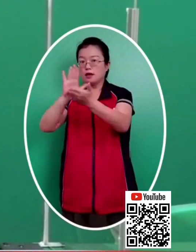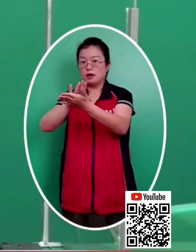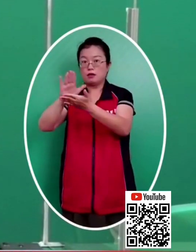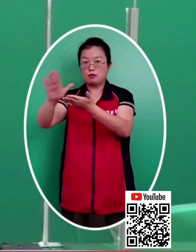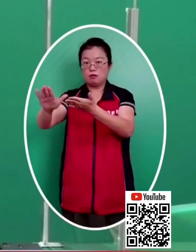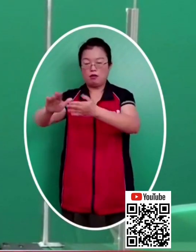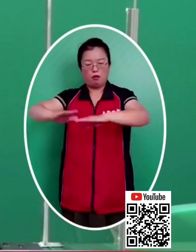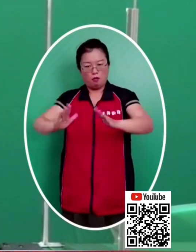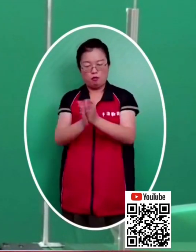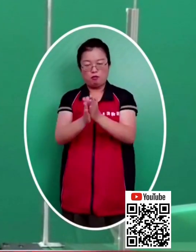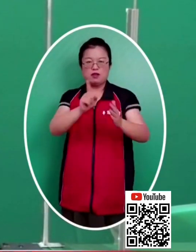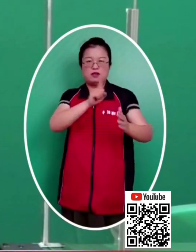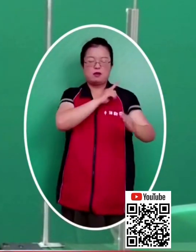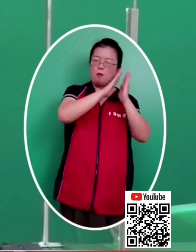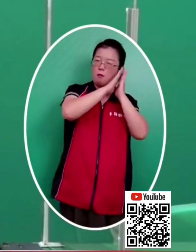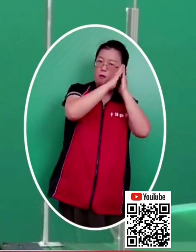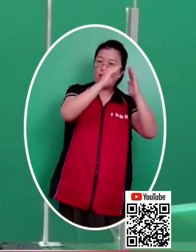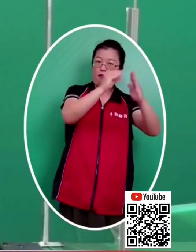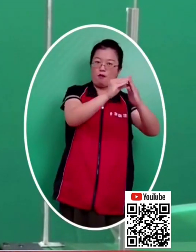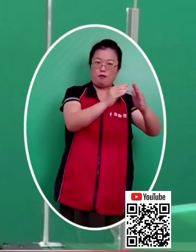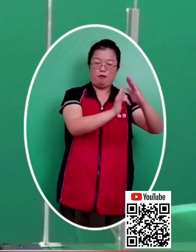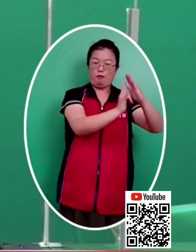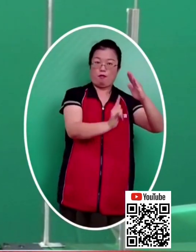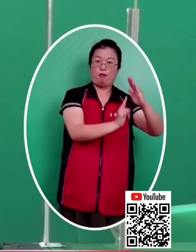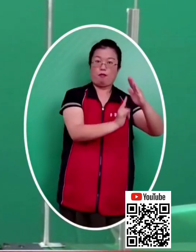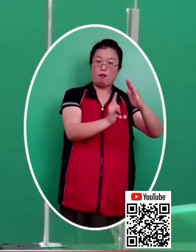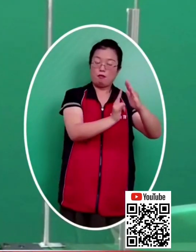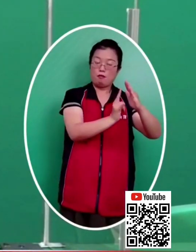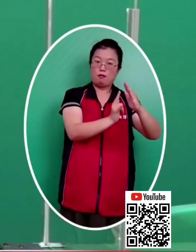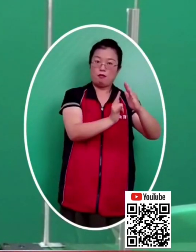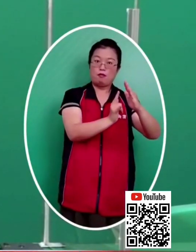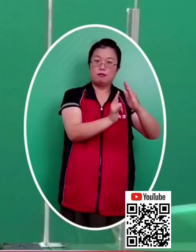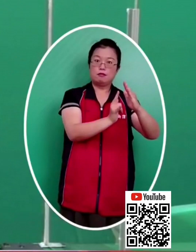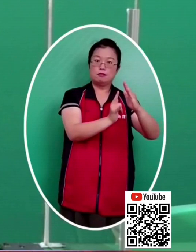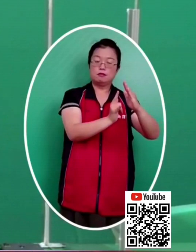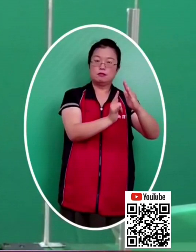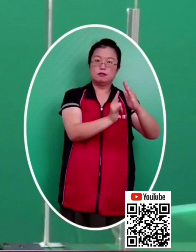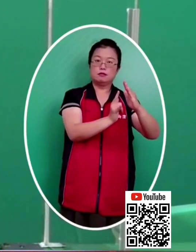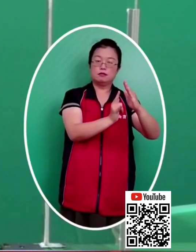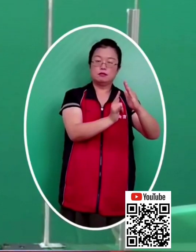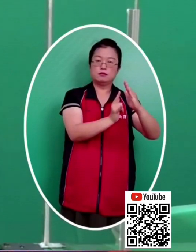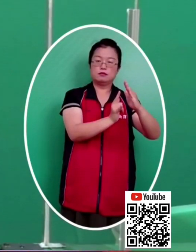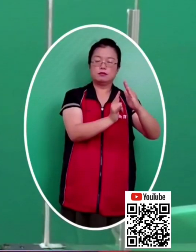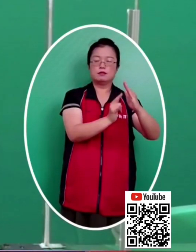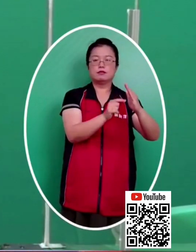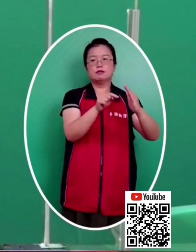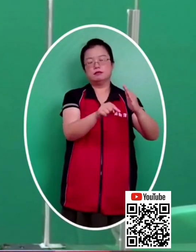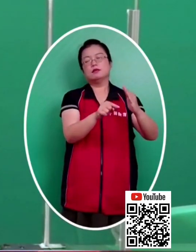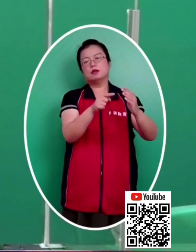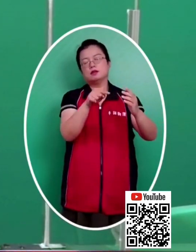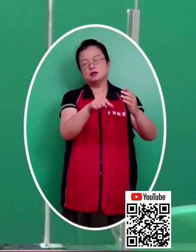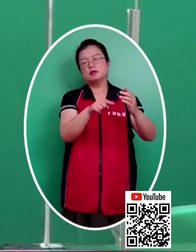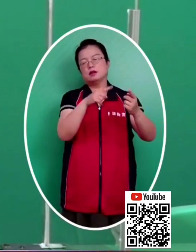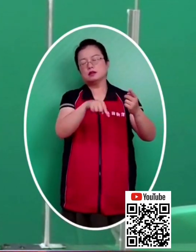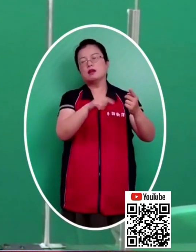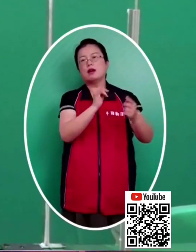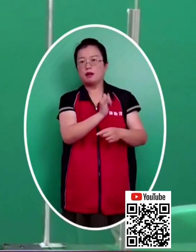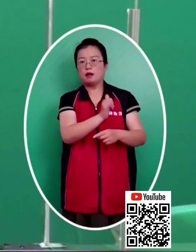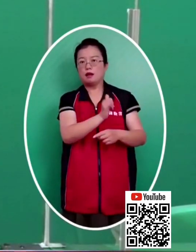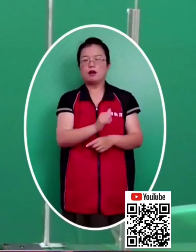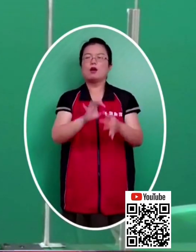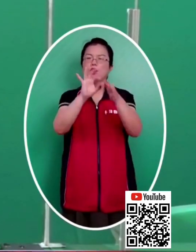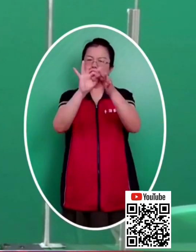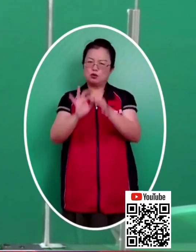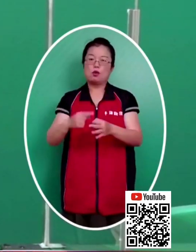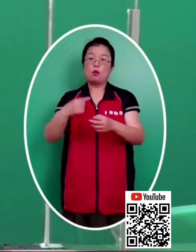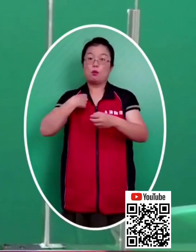己的房间，不跟家人相见，那你回来干什么？所以说坦白讲也是一个不得已的措施，所以说我们